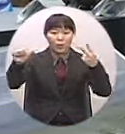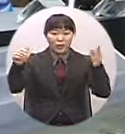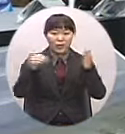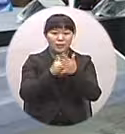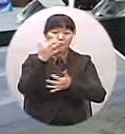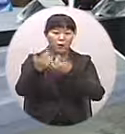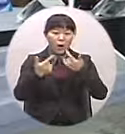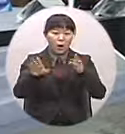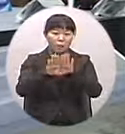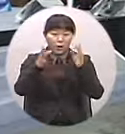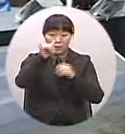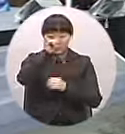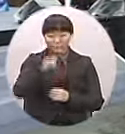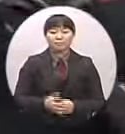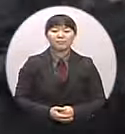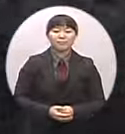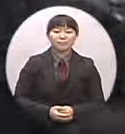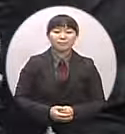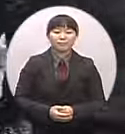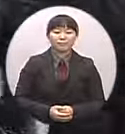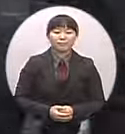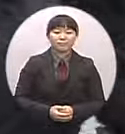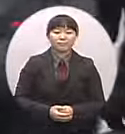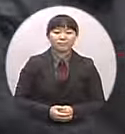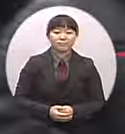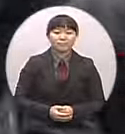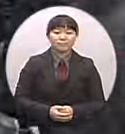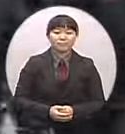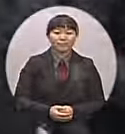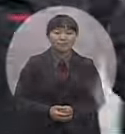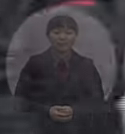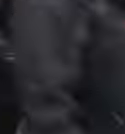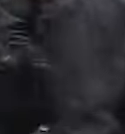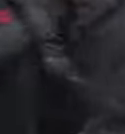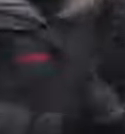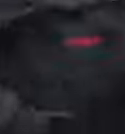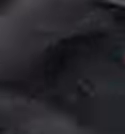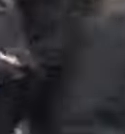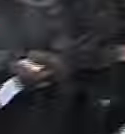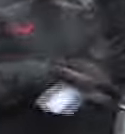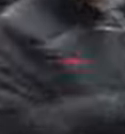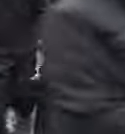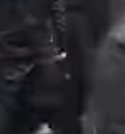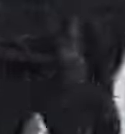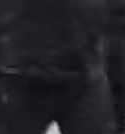대회를 밝힐 예정입니다. 국지TV 뉴스 정두리입니다.